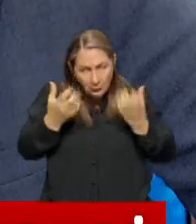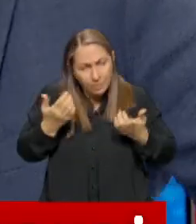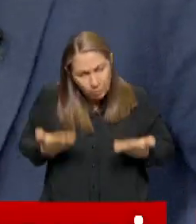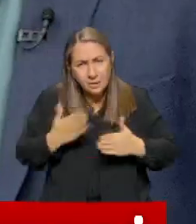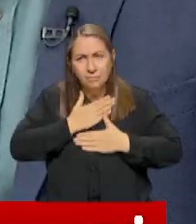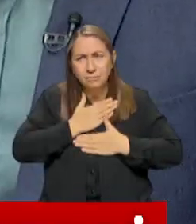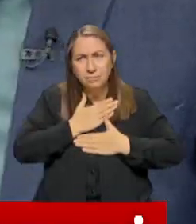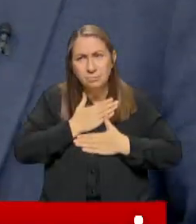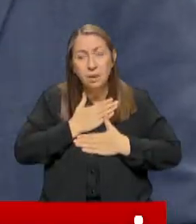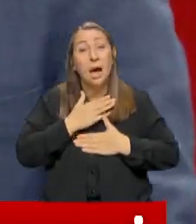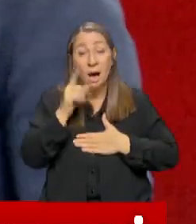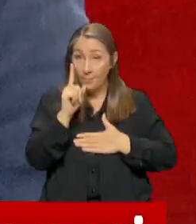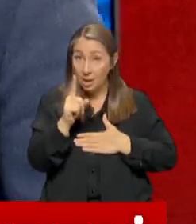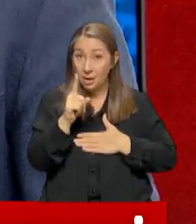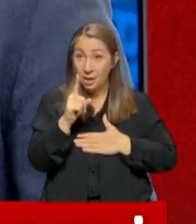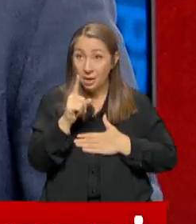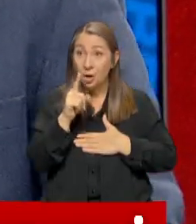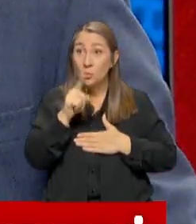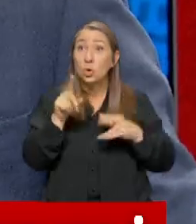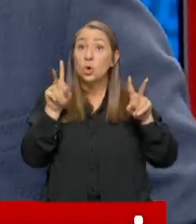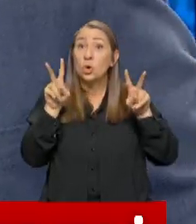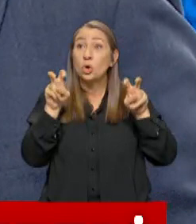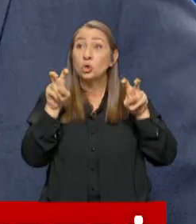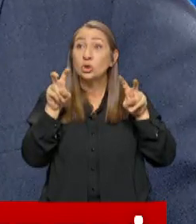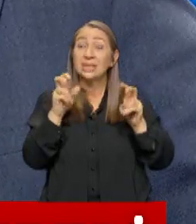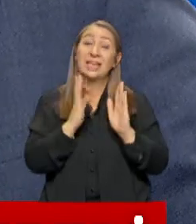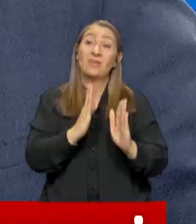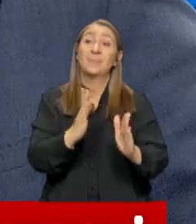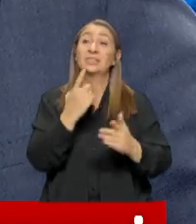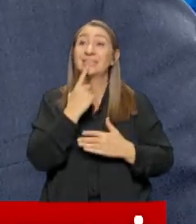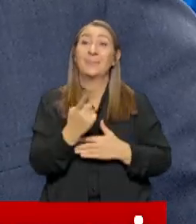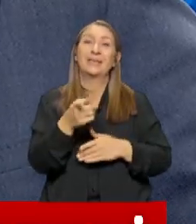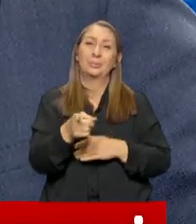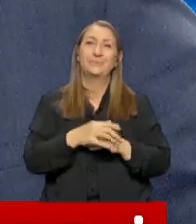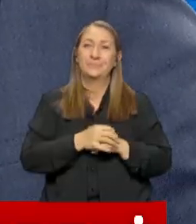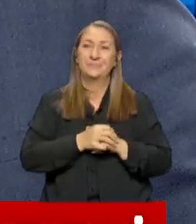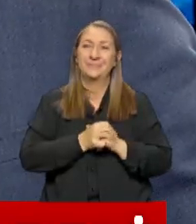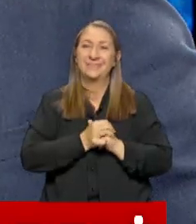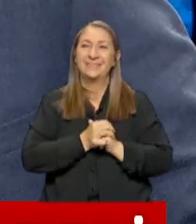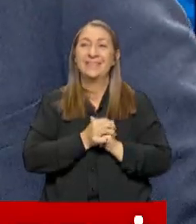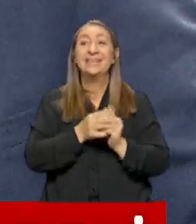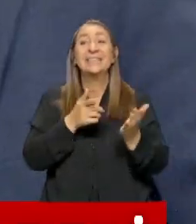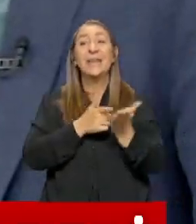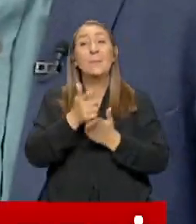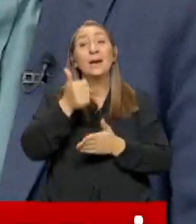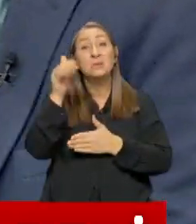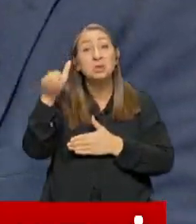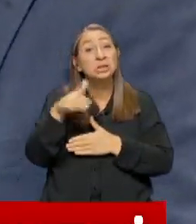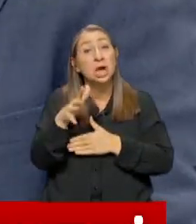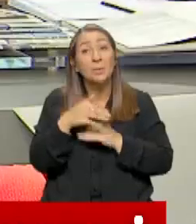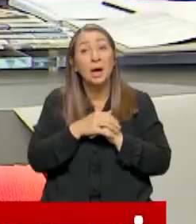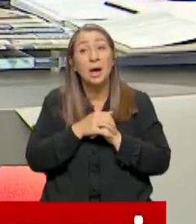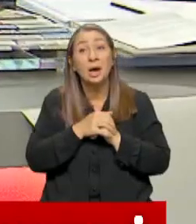ettim Ama bu konu üzerinden devam edeceğiz demektir bu sayının bakanın da mı çağırsak acaba